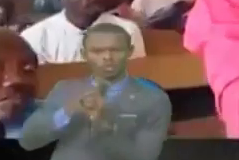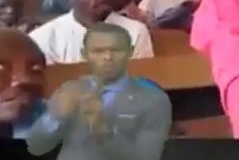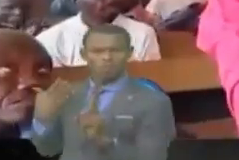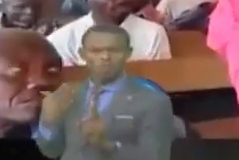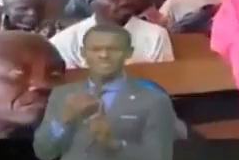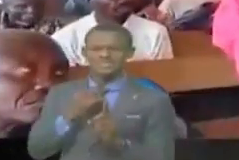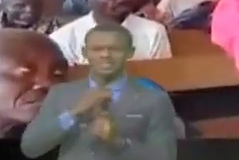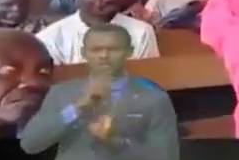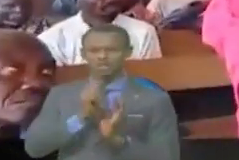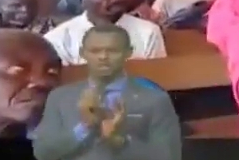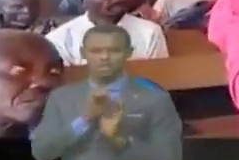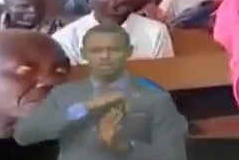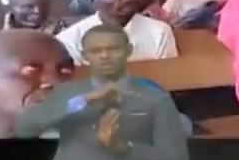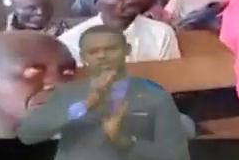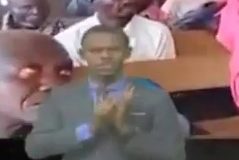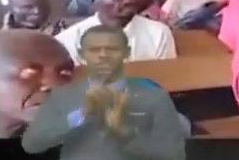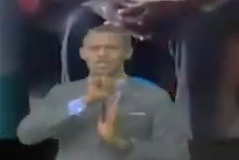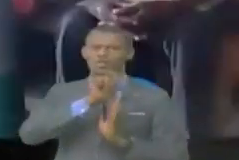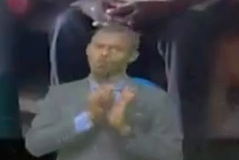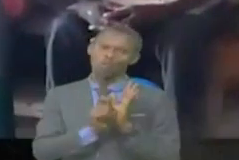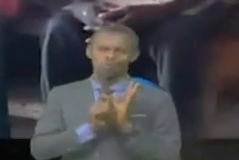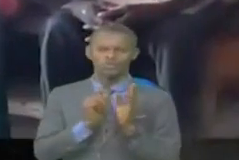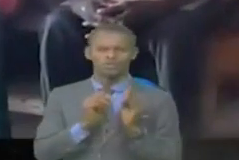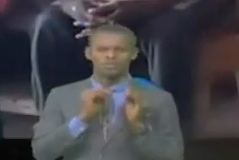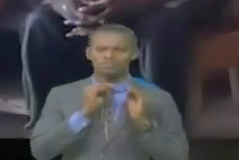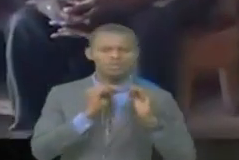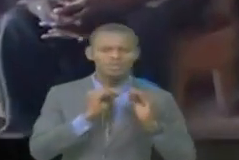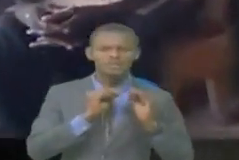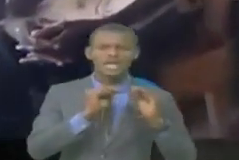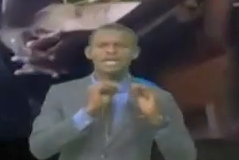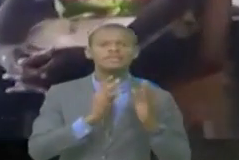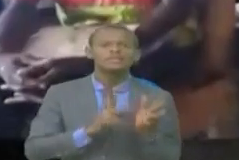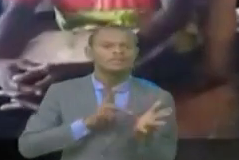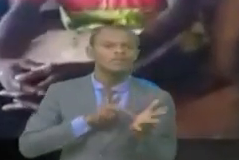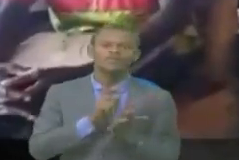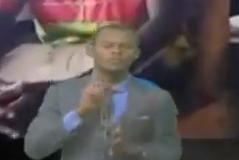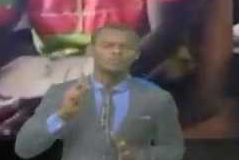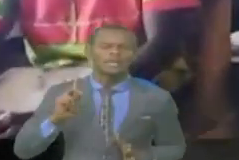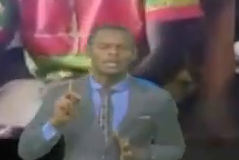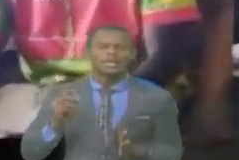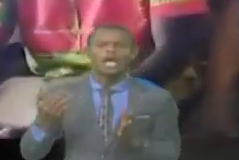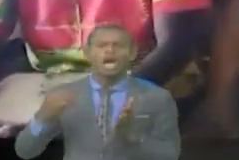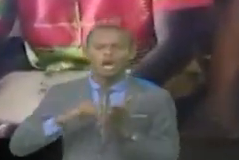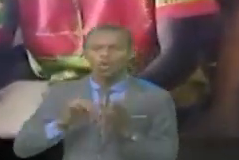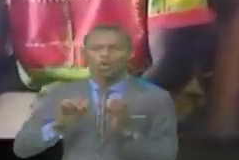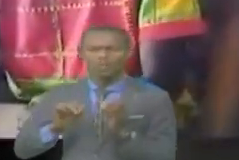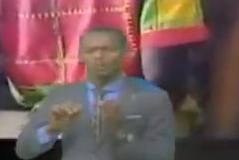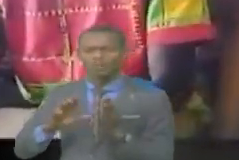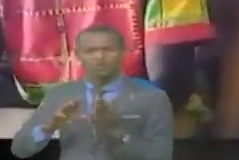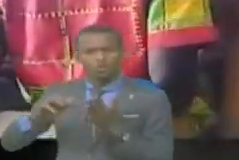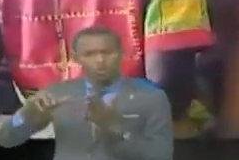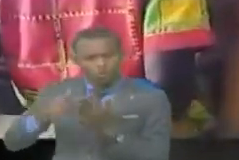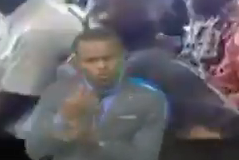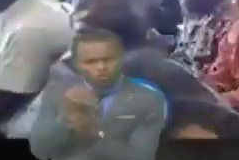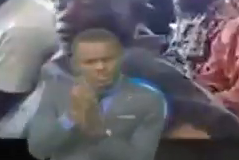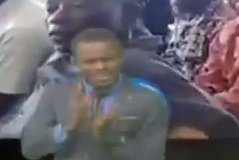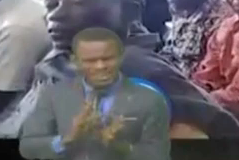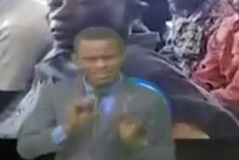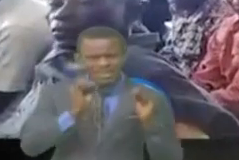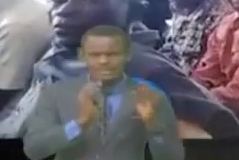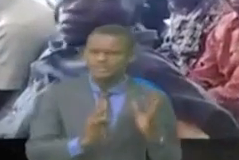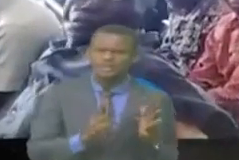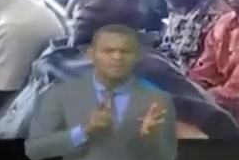et août 2023. À cela s'ajoute la non-prise en compte des enseignants NU et NP du territoire de Kaemba par